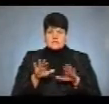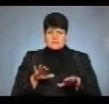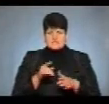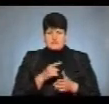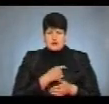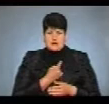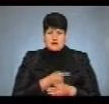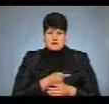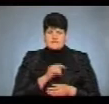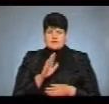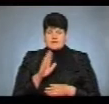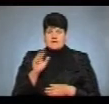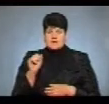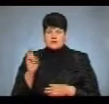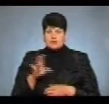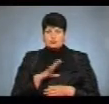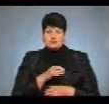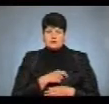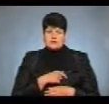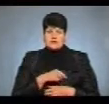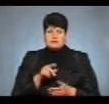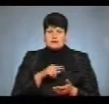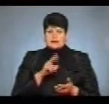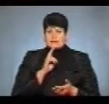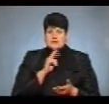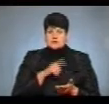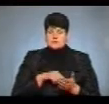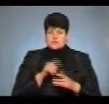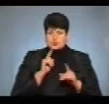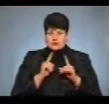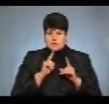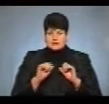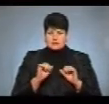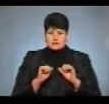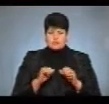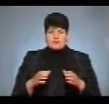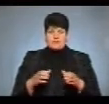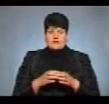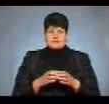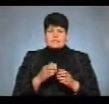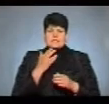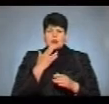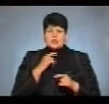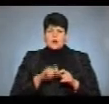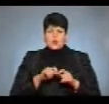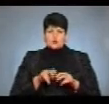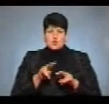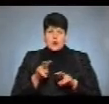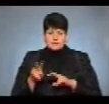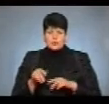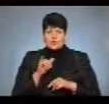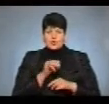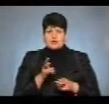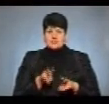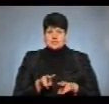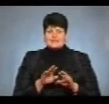лікарні. Віталій Ващенко був депутатом Кременецької міськради, керівником фракції громадського руху «Народний контроль». У нього залишилася дружина